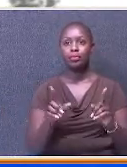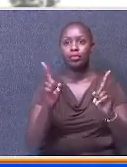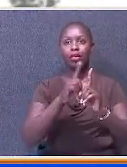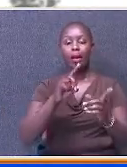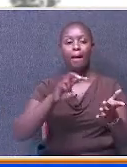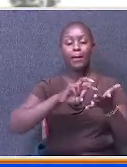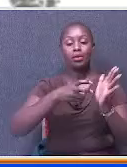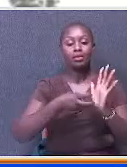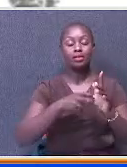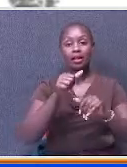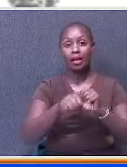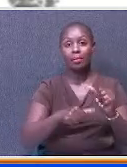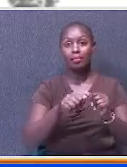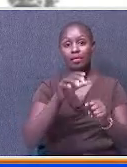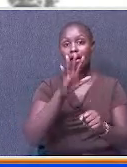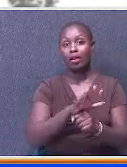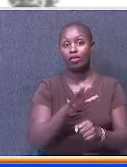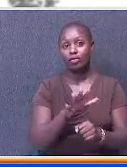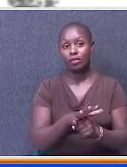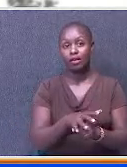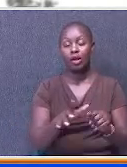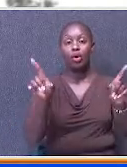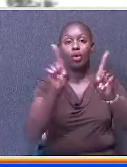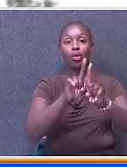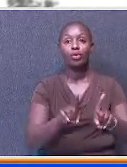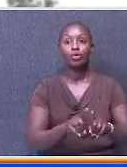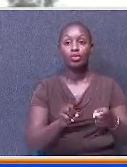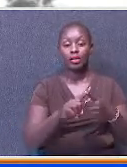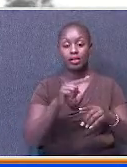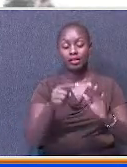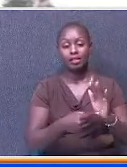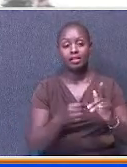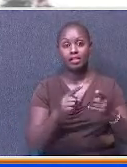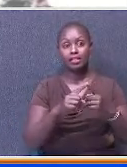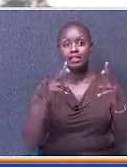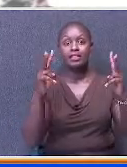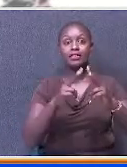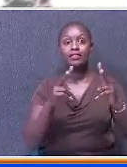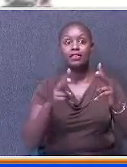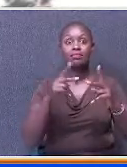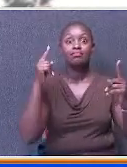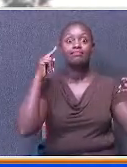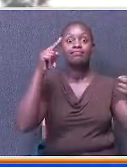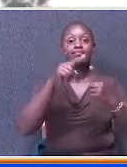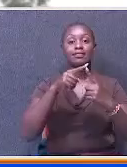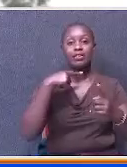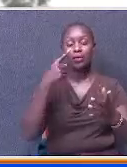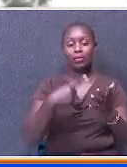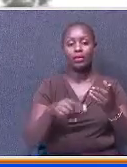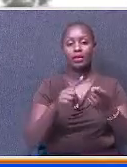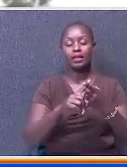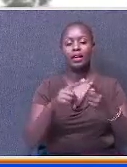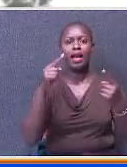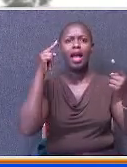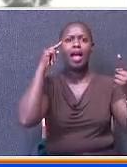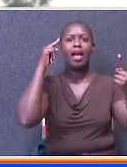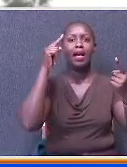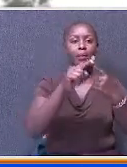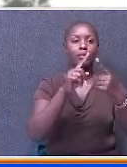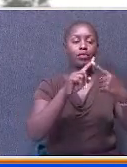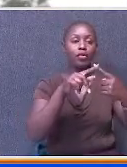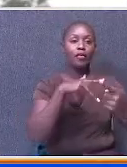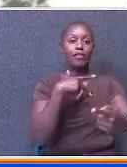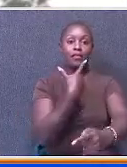around a lot of pillars, and then it's very, very ambitious in that it aims to